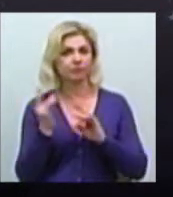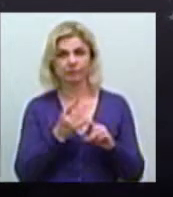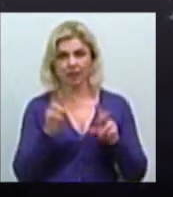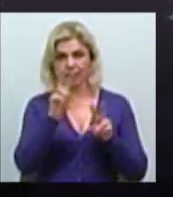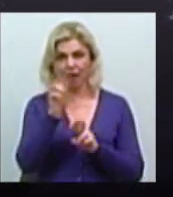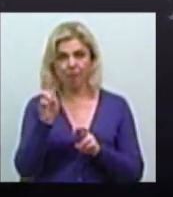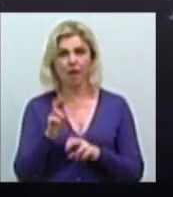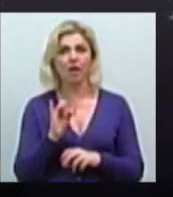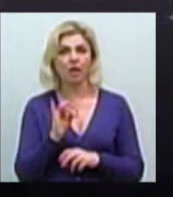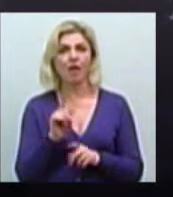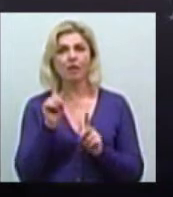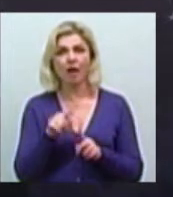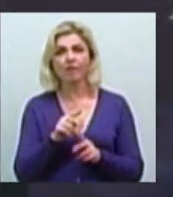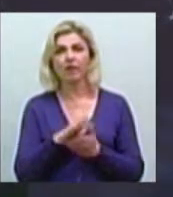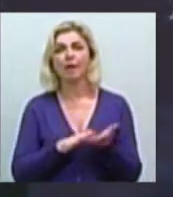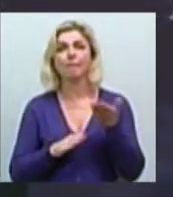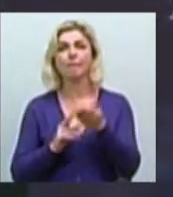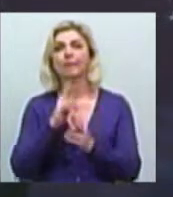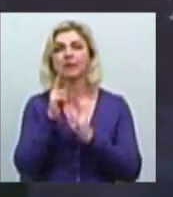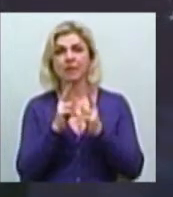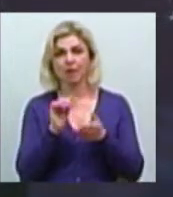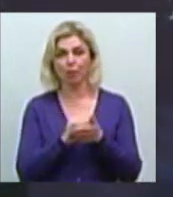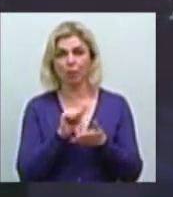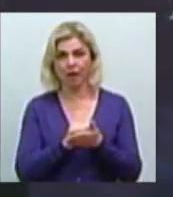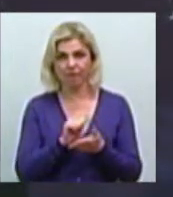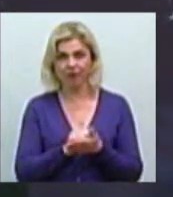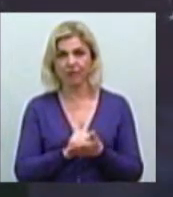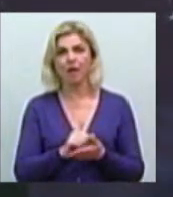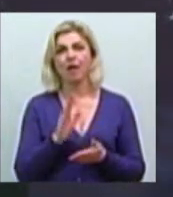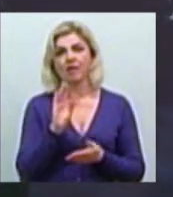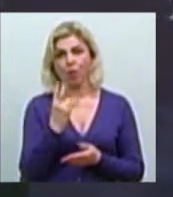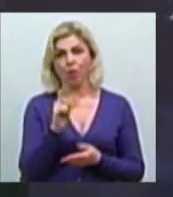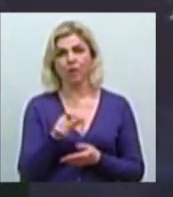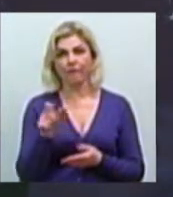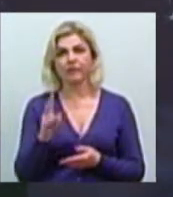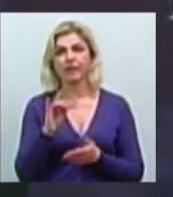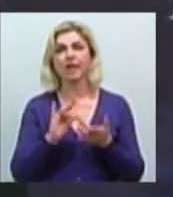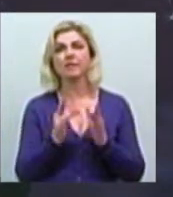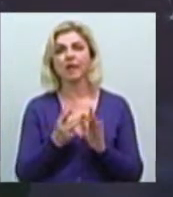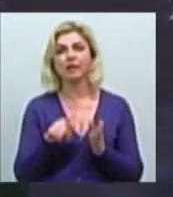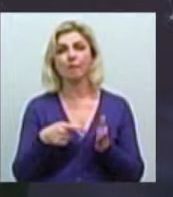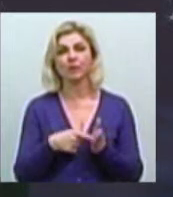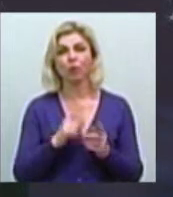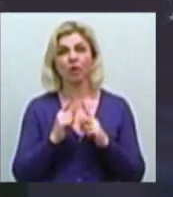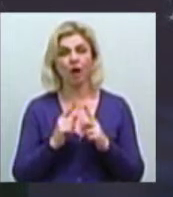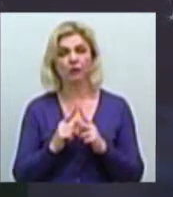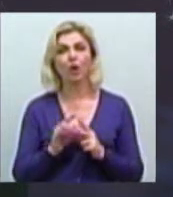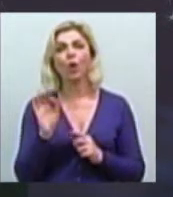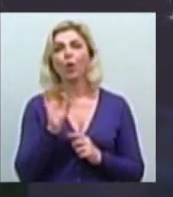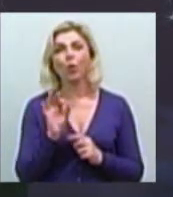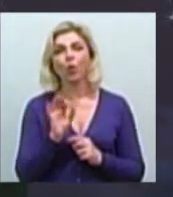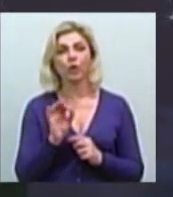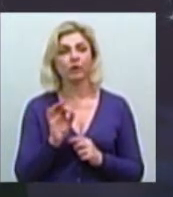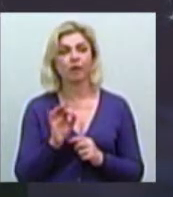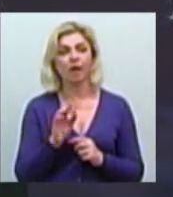навіть петиції публікували, розміщали миколаївці на сайті міської ради. До речі, щодо петиції, в